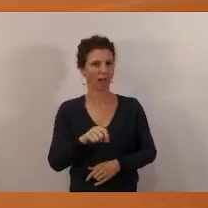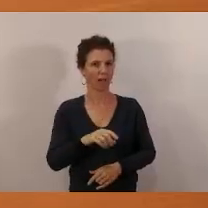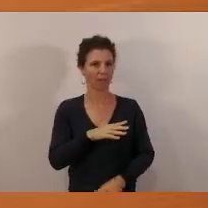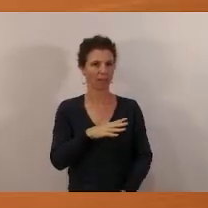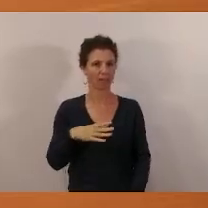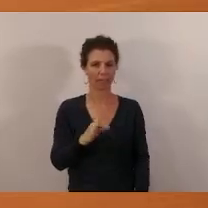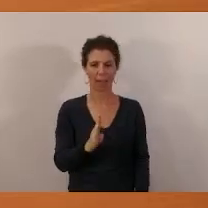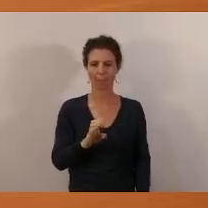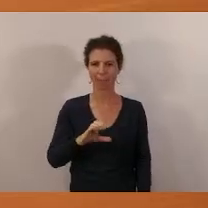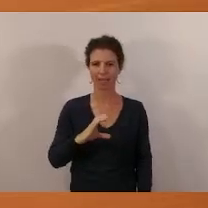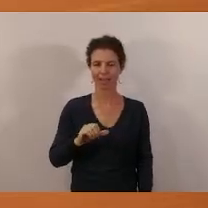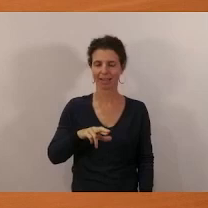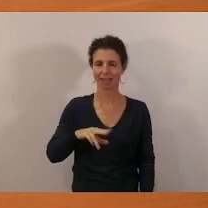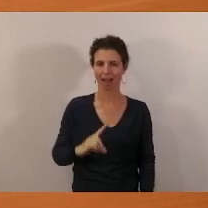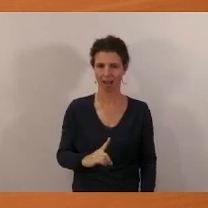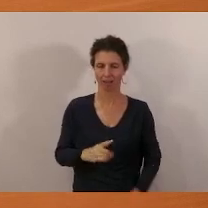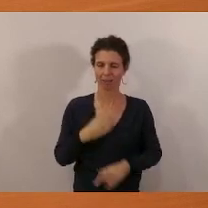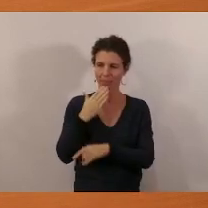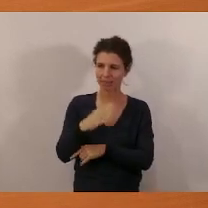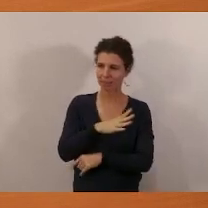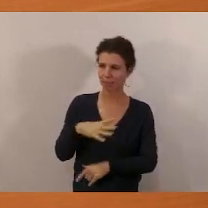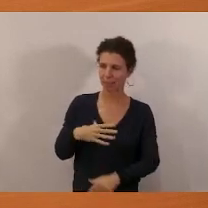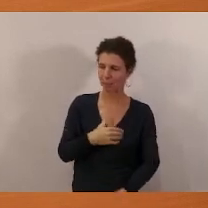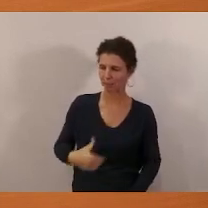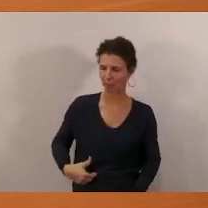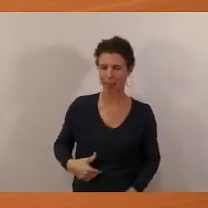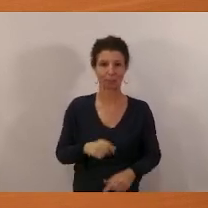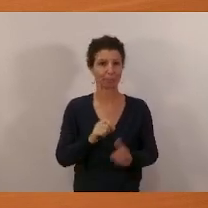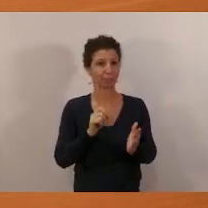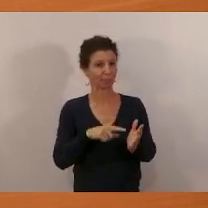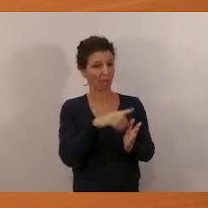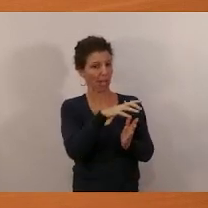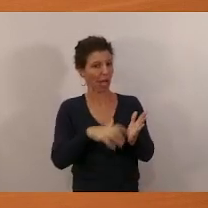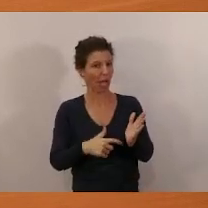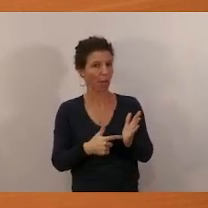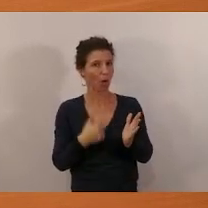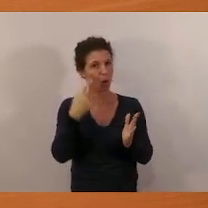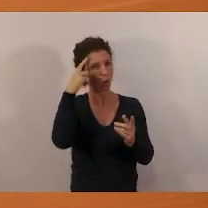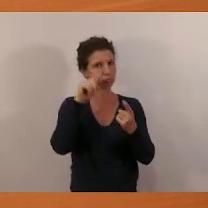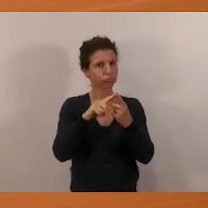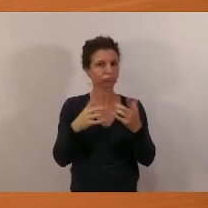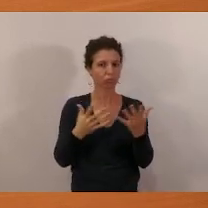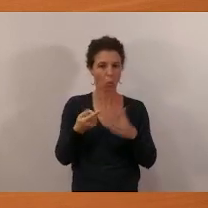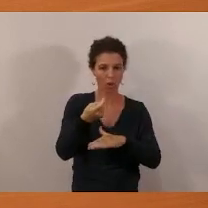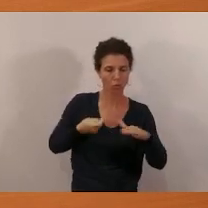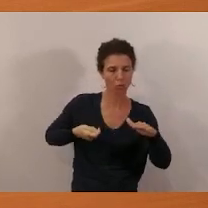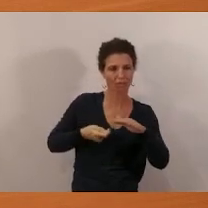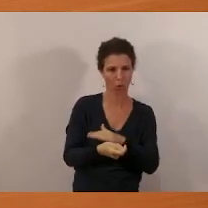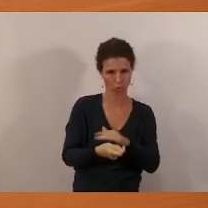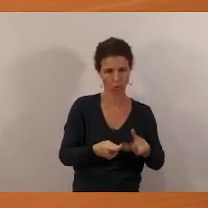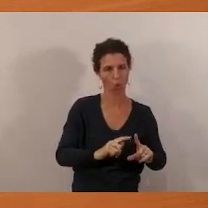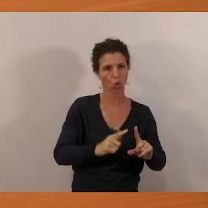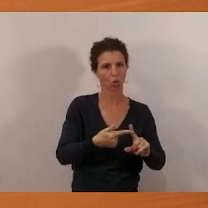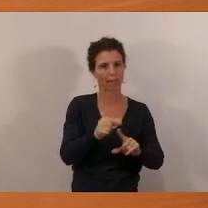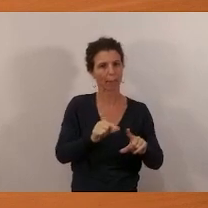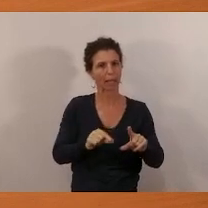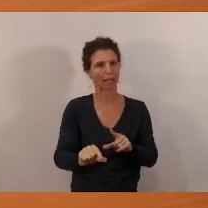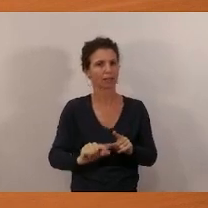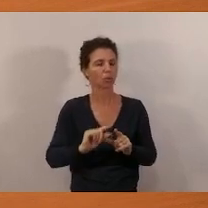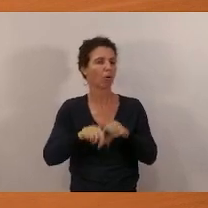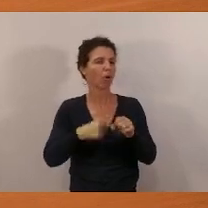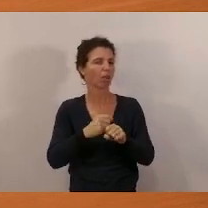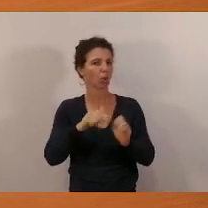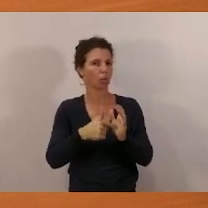Bonjour, merci Madame la Maire. C'est un rapport donc qui attribue des subventions pour une seconde répartition 2023 pour des